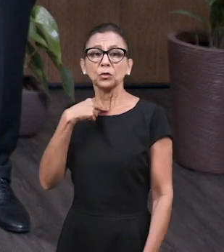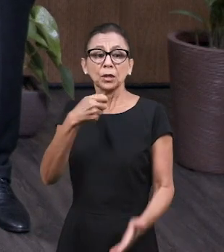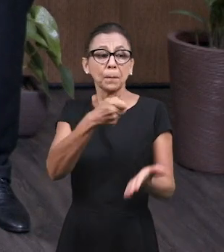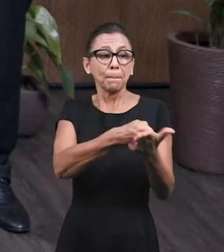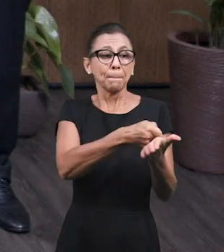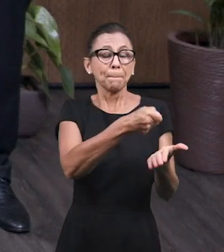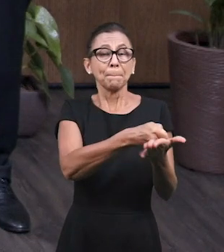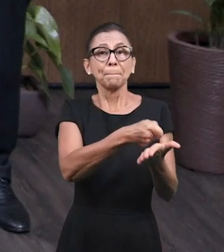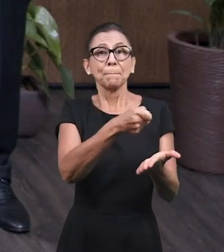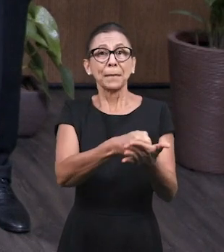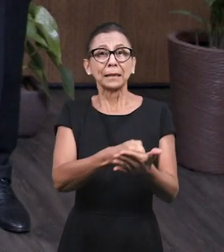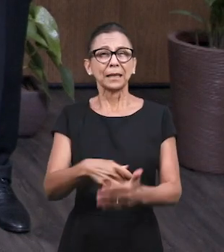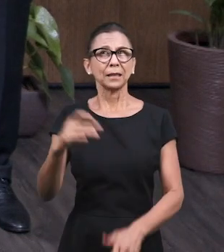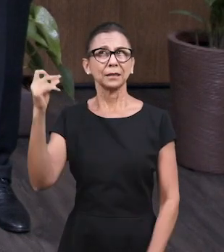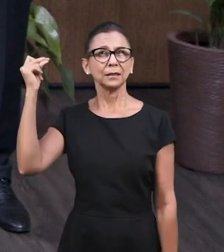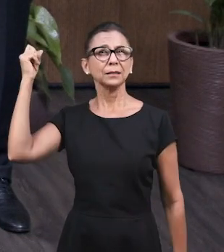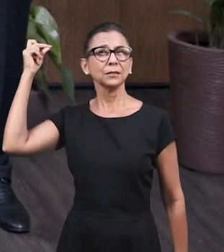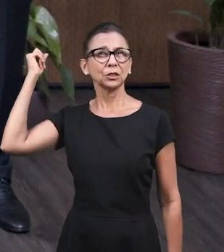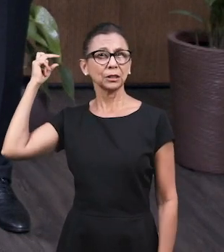comment être payées,